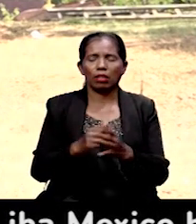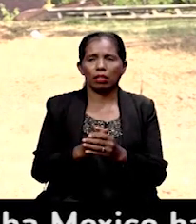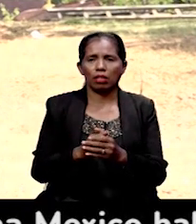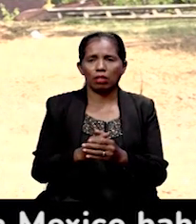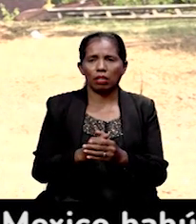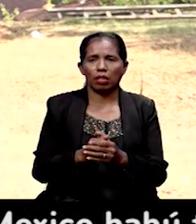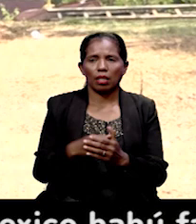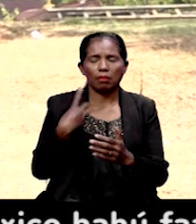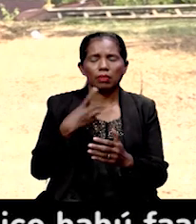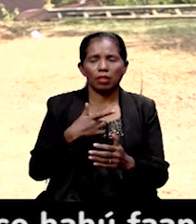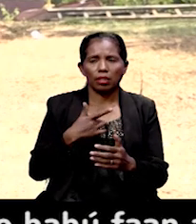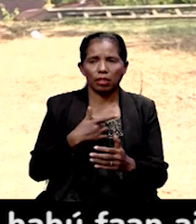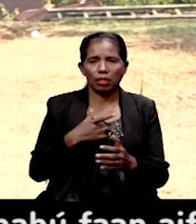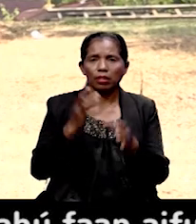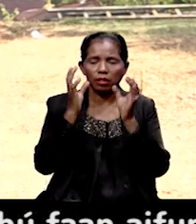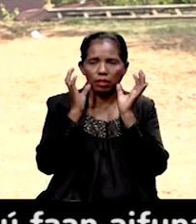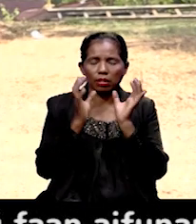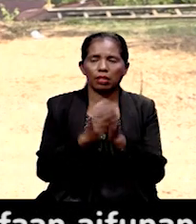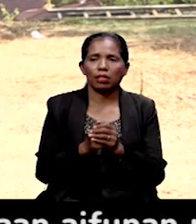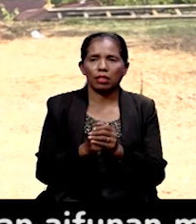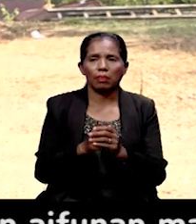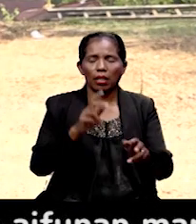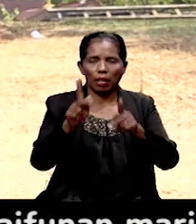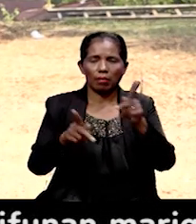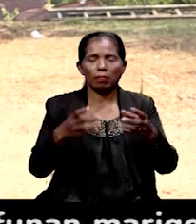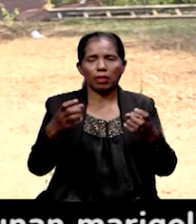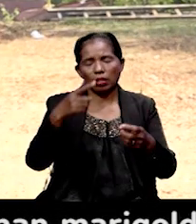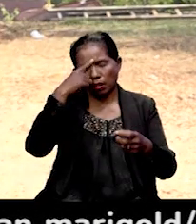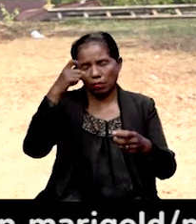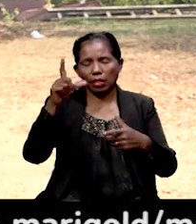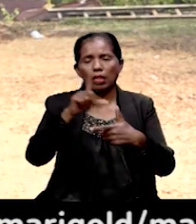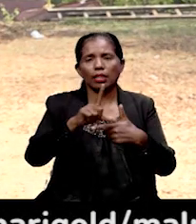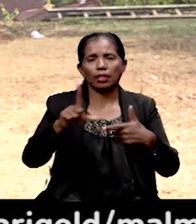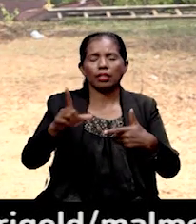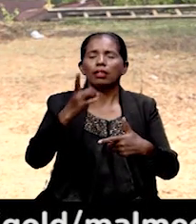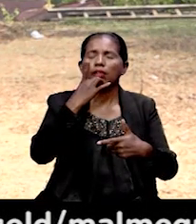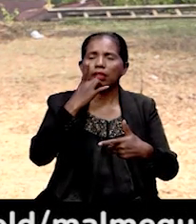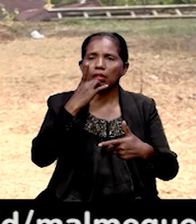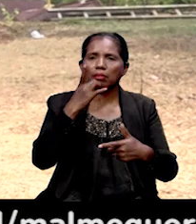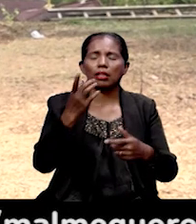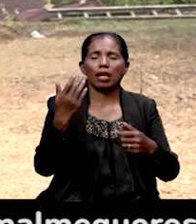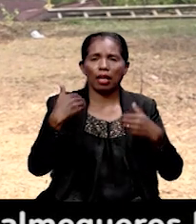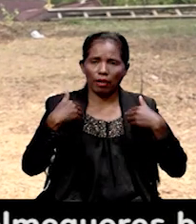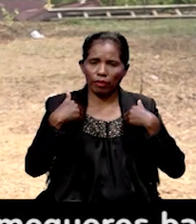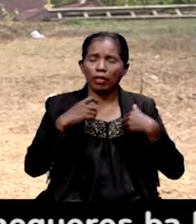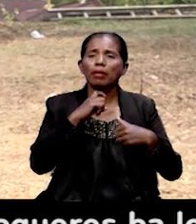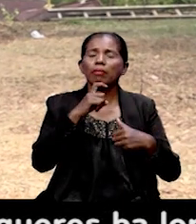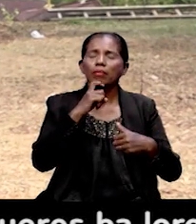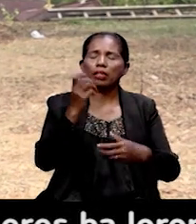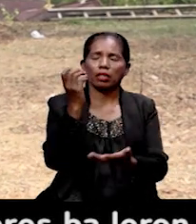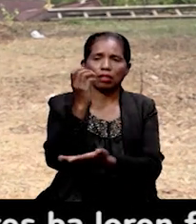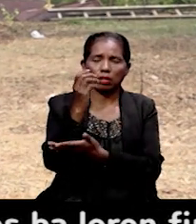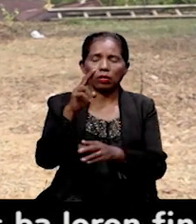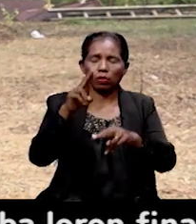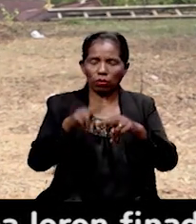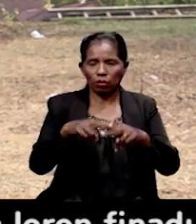preocupa sa bo tida ba komunidade. Tamba sai maka lina de eletricidade ni rin mai tion, agora komunidade sira tur ho di hate ke hela de